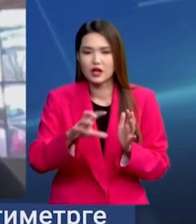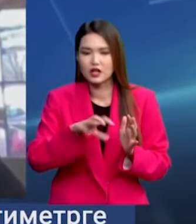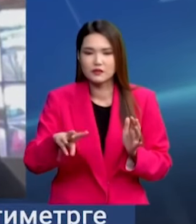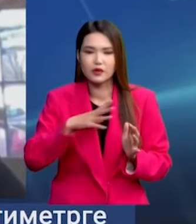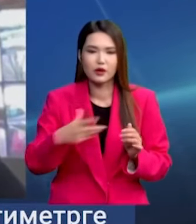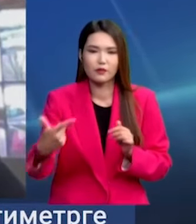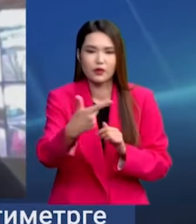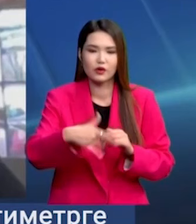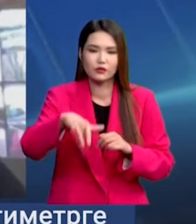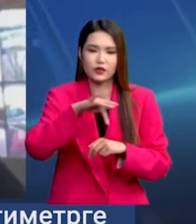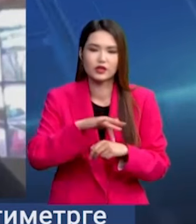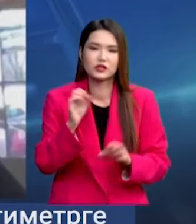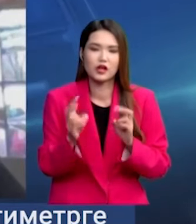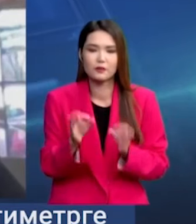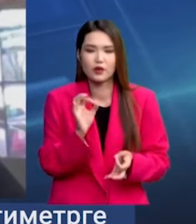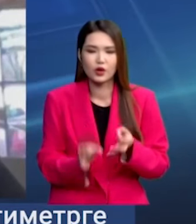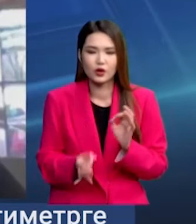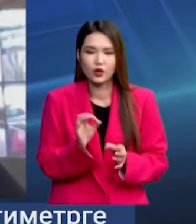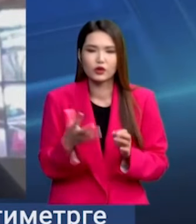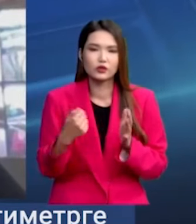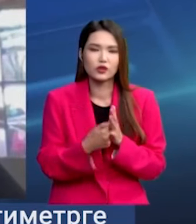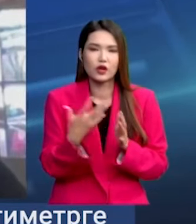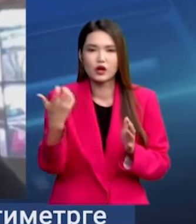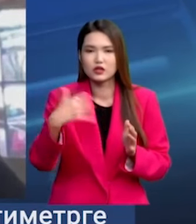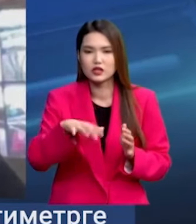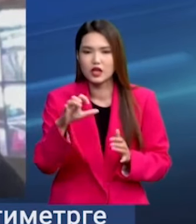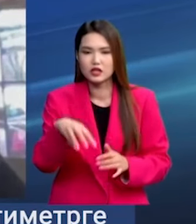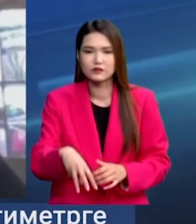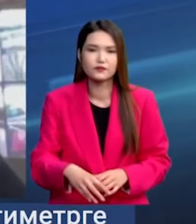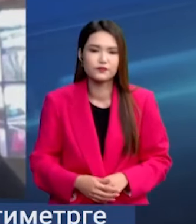городе Атырау опасный уровень составляет 550 сантиметров.